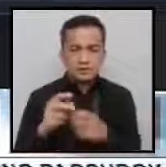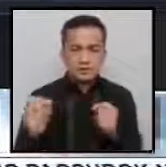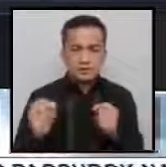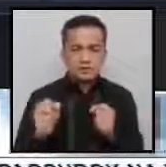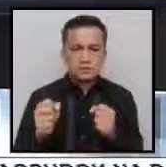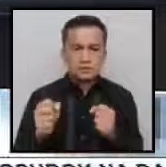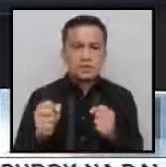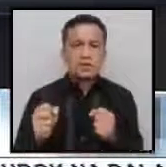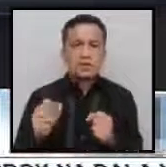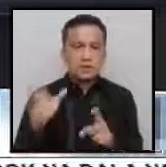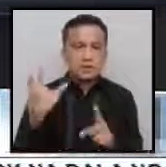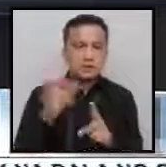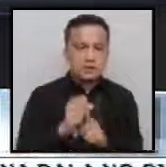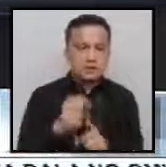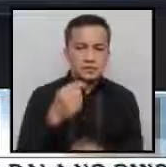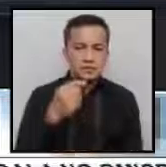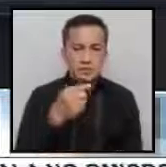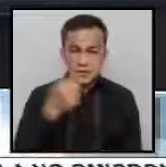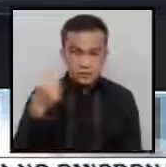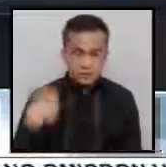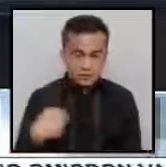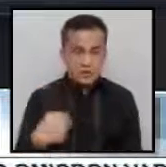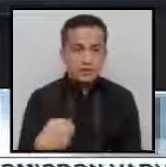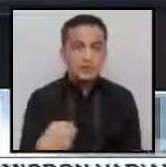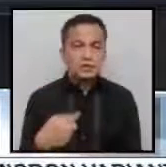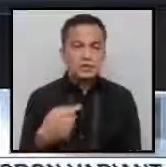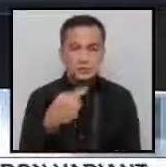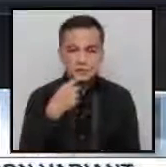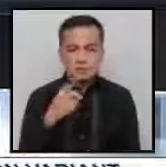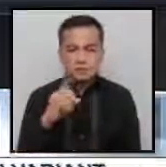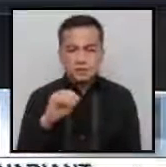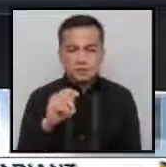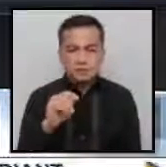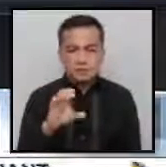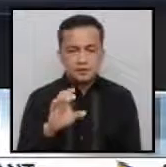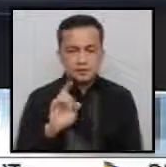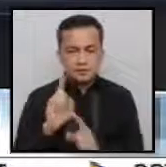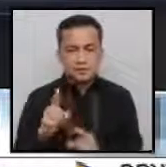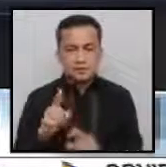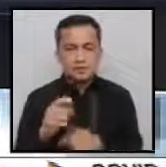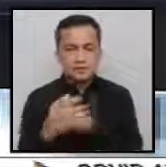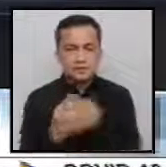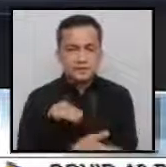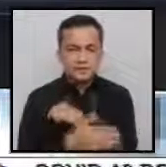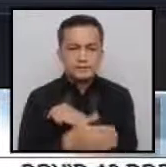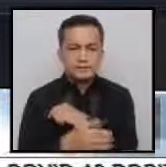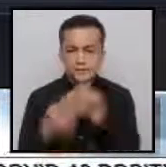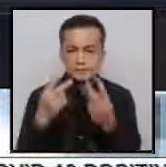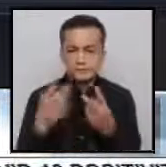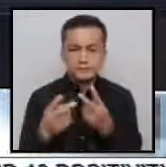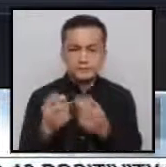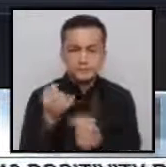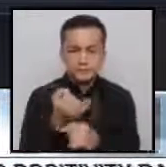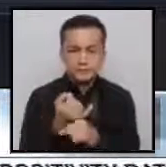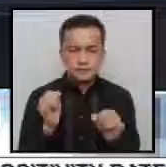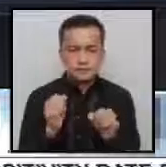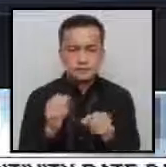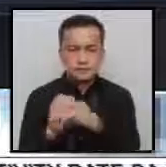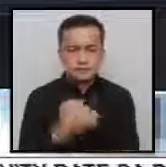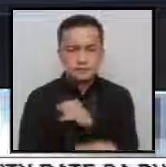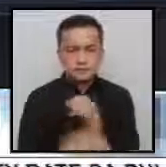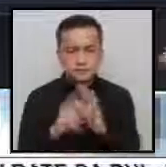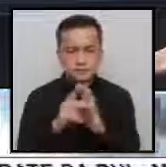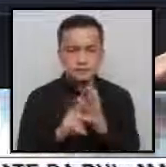Ukraine. Aniya, diplomatiko ang tugon ng bansa kung saan makikita ang independent foreign policy ng Pilipinas. Si Mela Lesmora